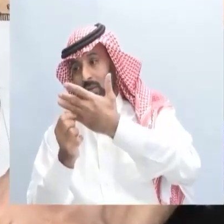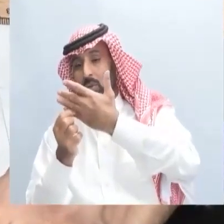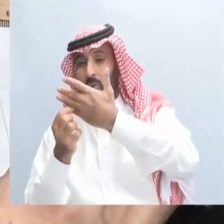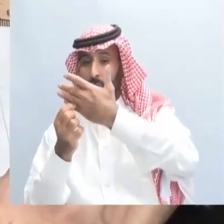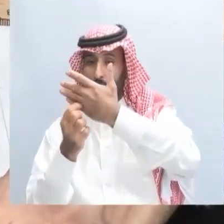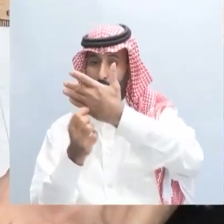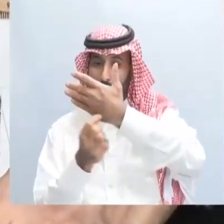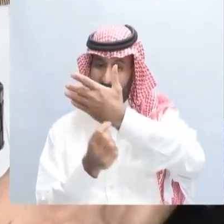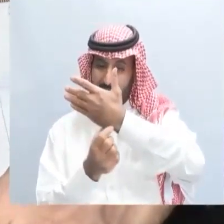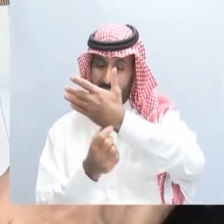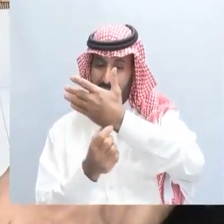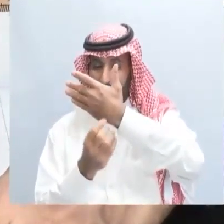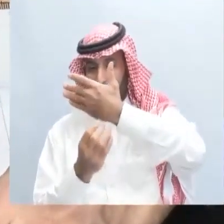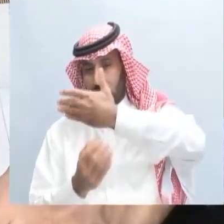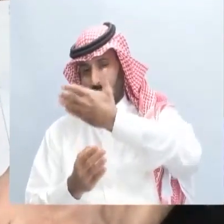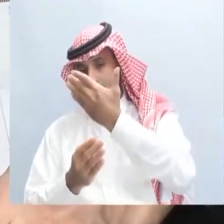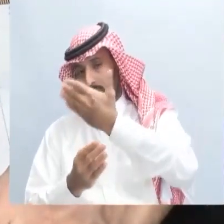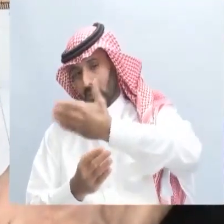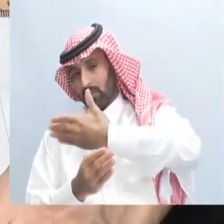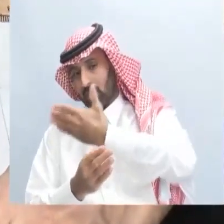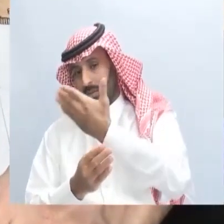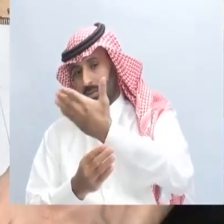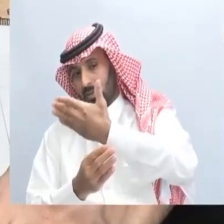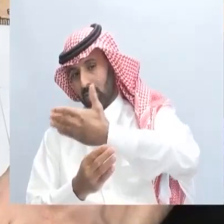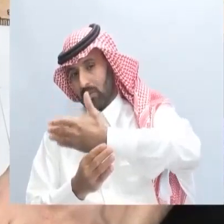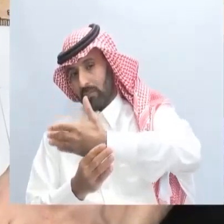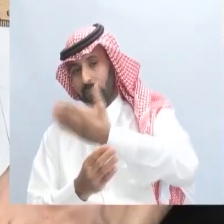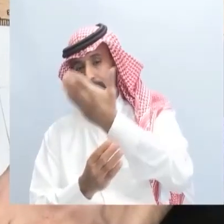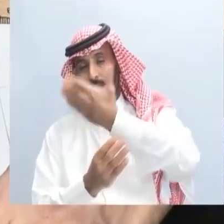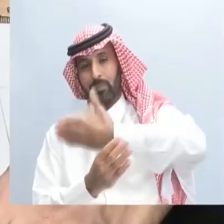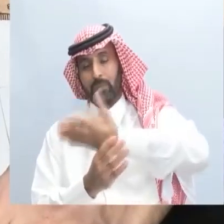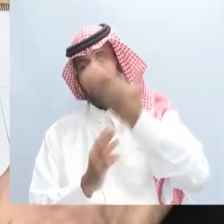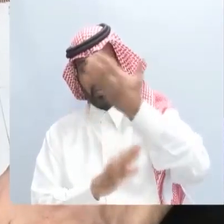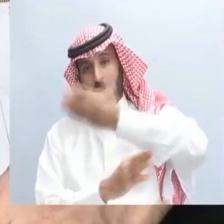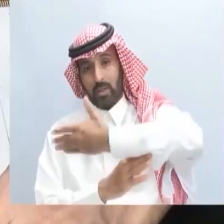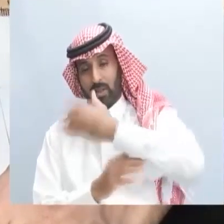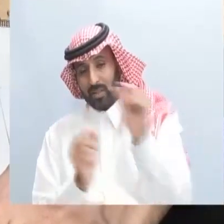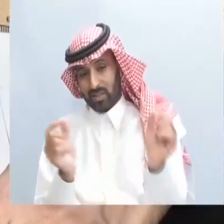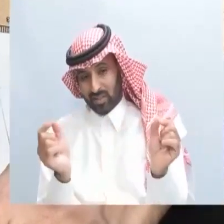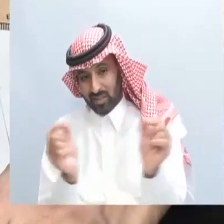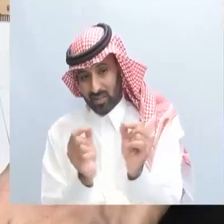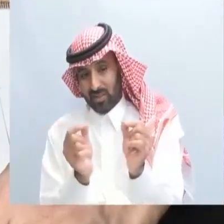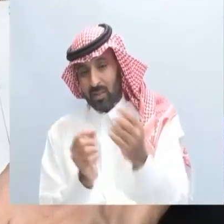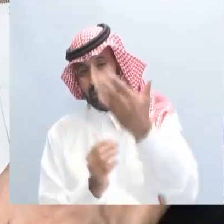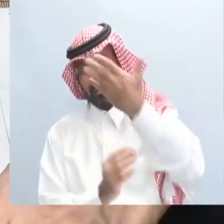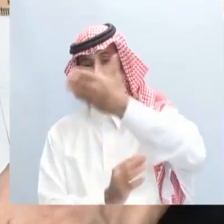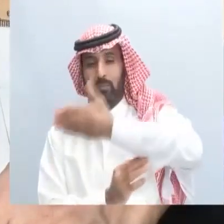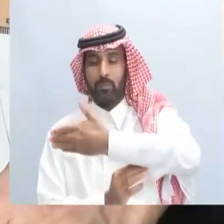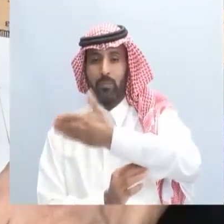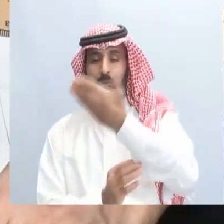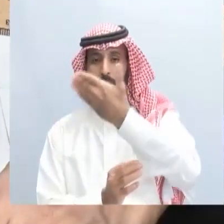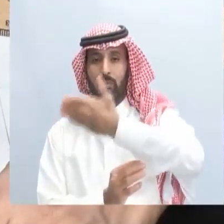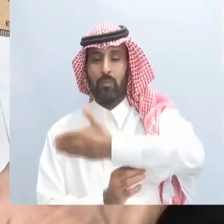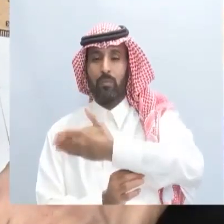الاخرى قليلا الى ان تتزن يبدو لي انها تميل هكذا ابدا احاول ان اقربها اكثر اقرب اكثر